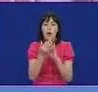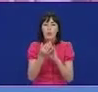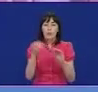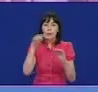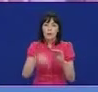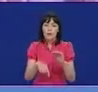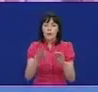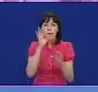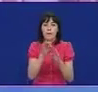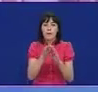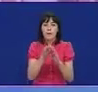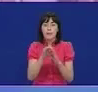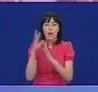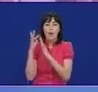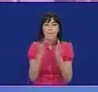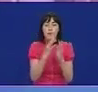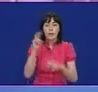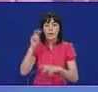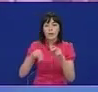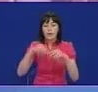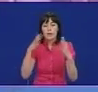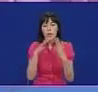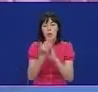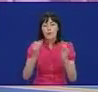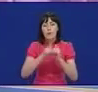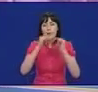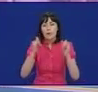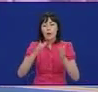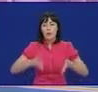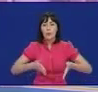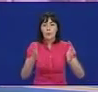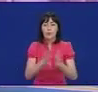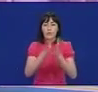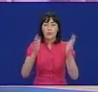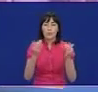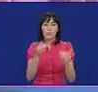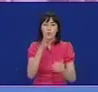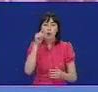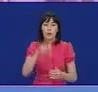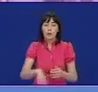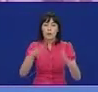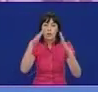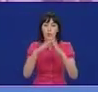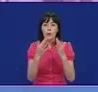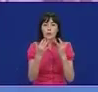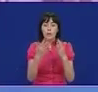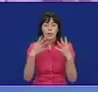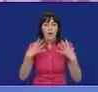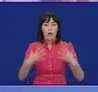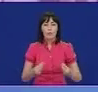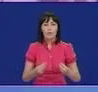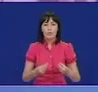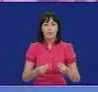мақсатындағы бау өнімдерін егіліп, ауылдың жаңарғаны, осы көшелердің кеңейгені, бүгінгі таңда үйлердің саны амандық болса, мына